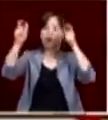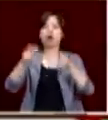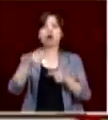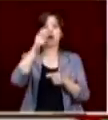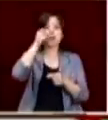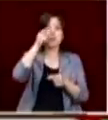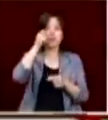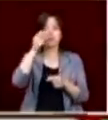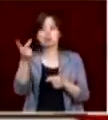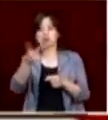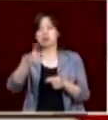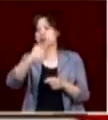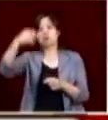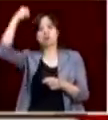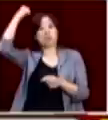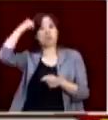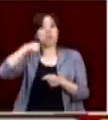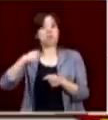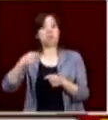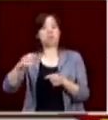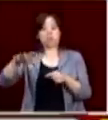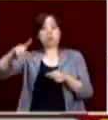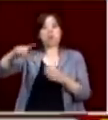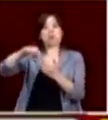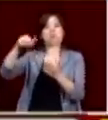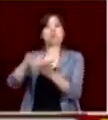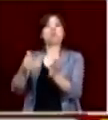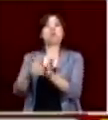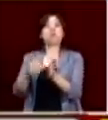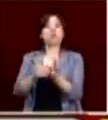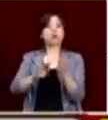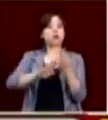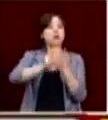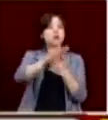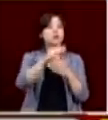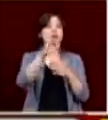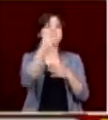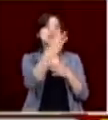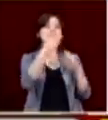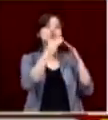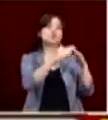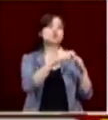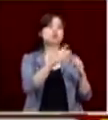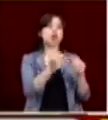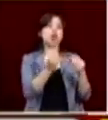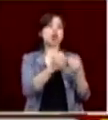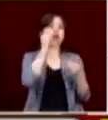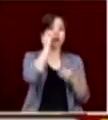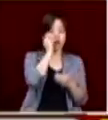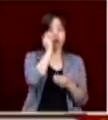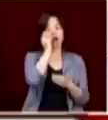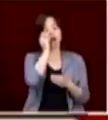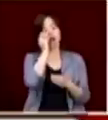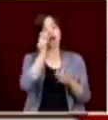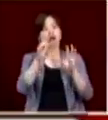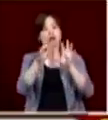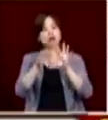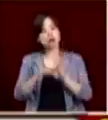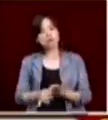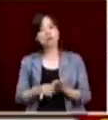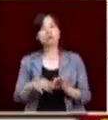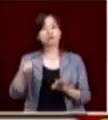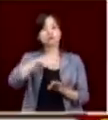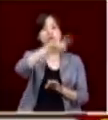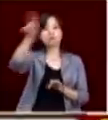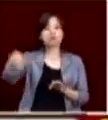台南拢真早啊经过初选，但是另外三都相当困难，所以大